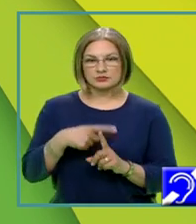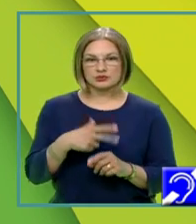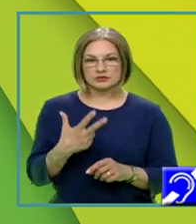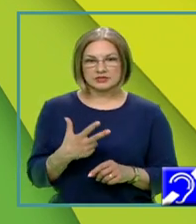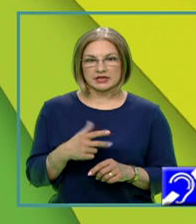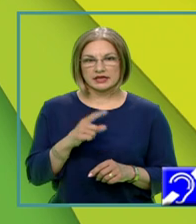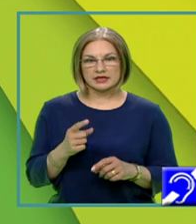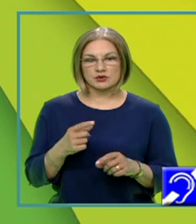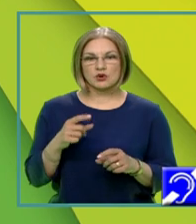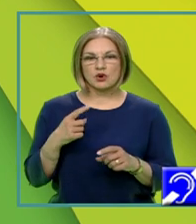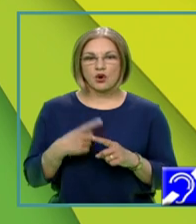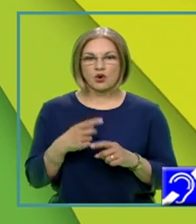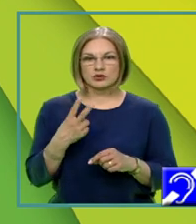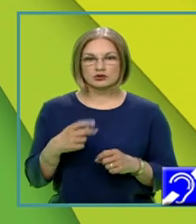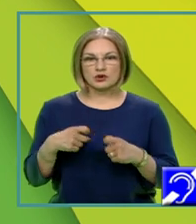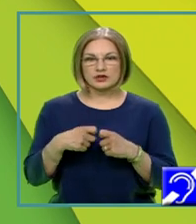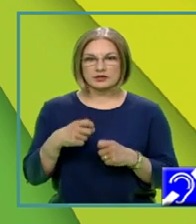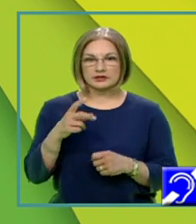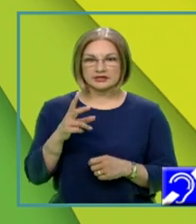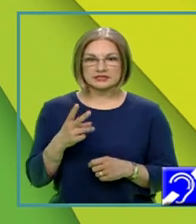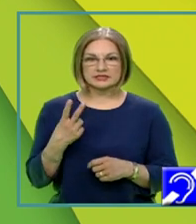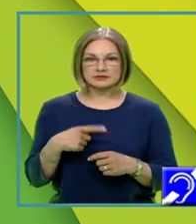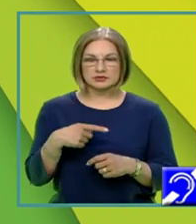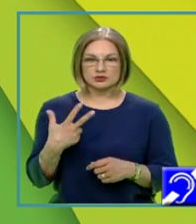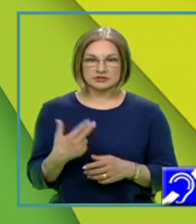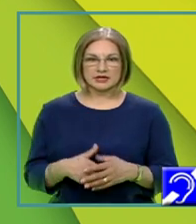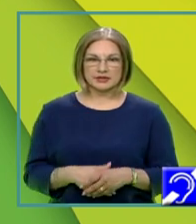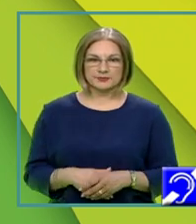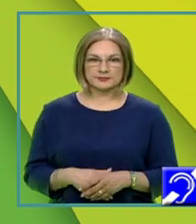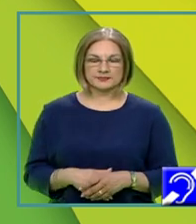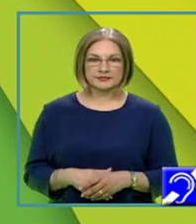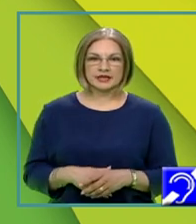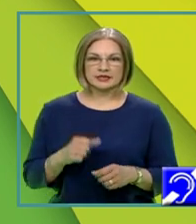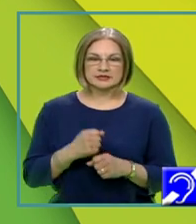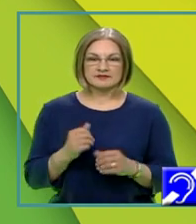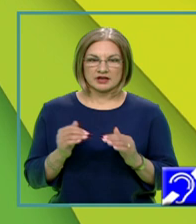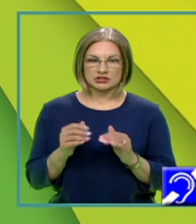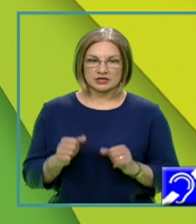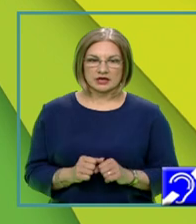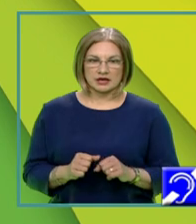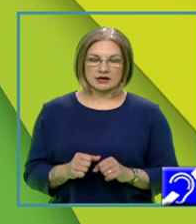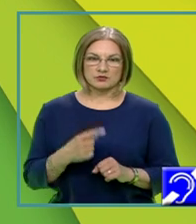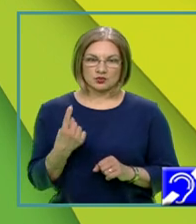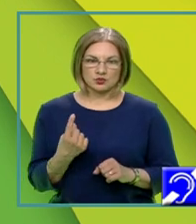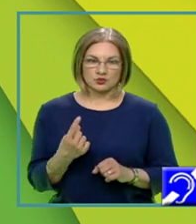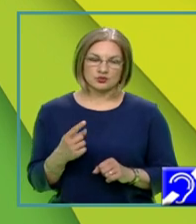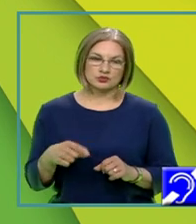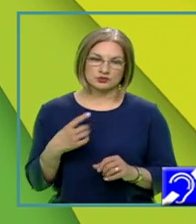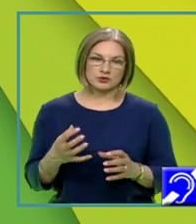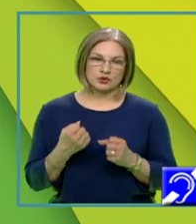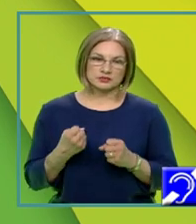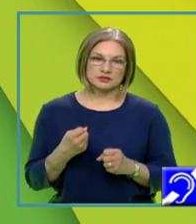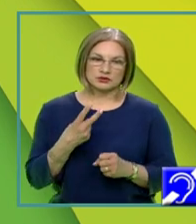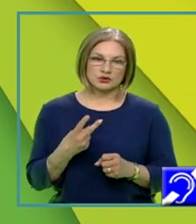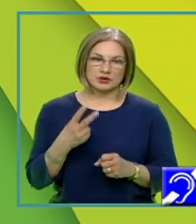și minus 3 care provine din minus 4 plus 1 egal lemn rezultatul acesta unu și obținem 2 la